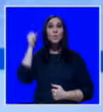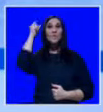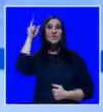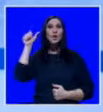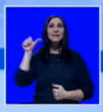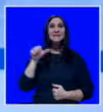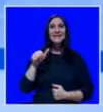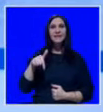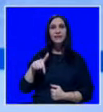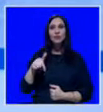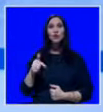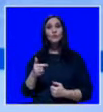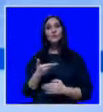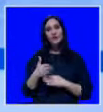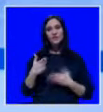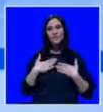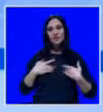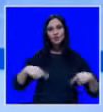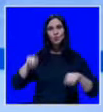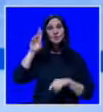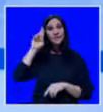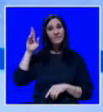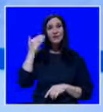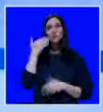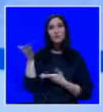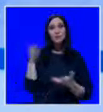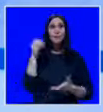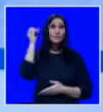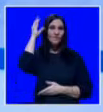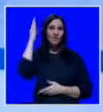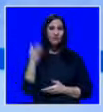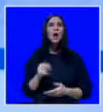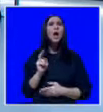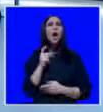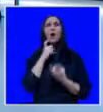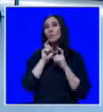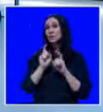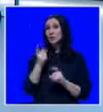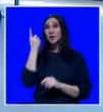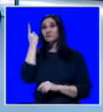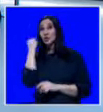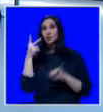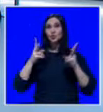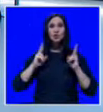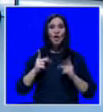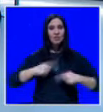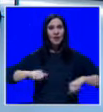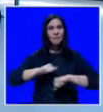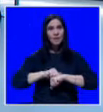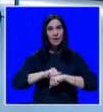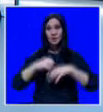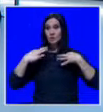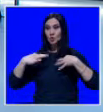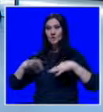Професор Анастас Герджиков вече е в нашото студио. Здравейте и добре дошли, професоре. А как коментирате вчерашното решение на кабинет